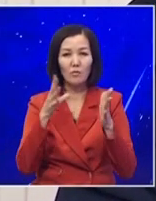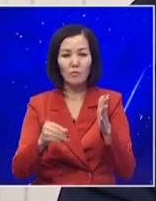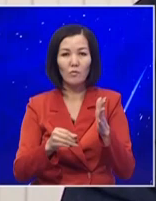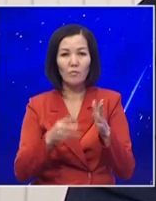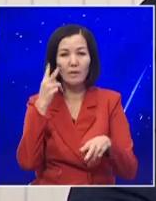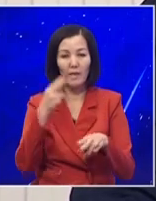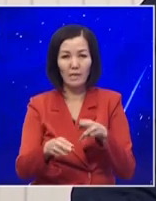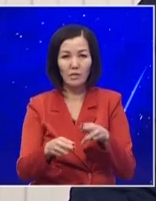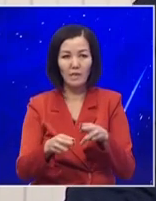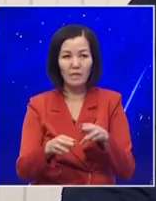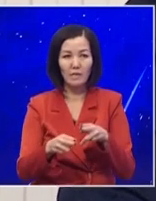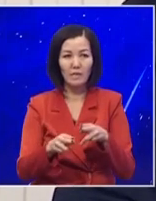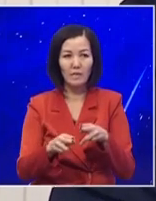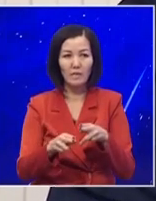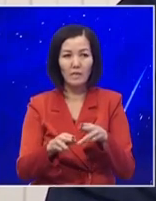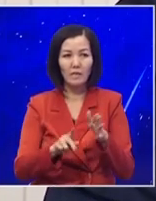при окончании,